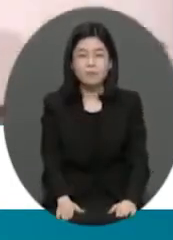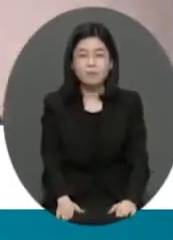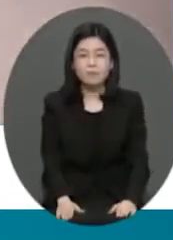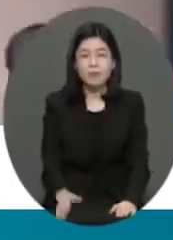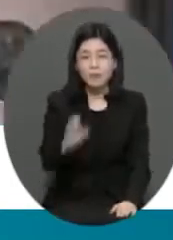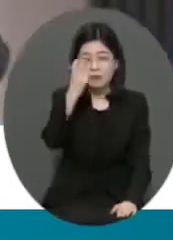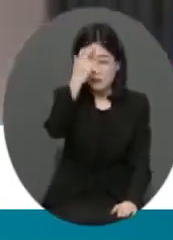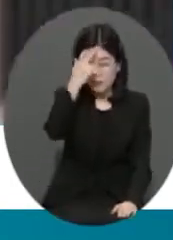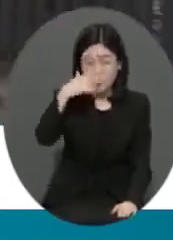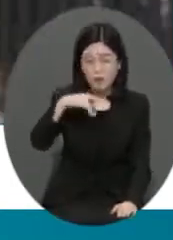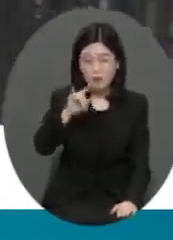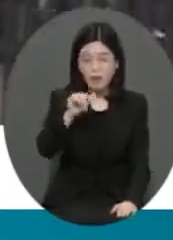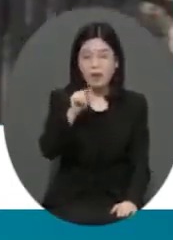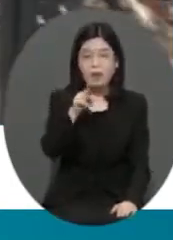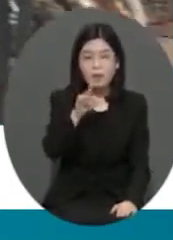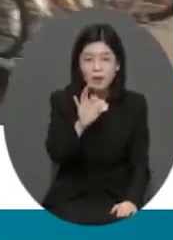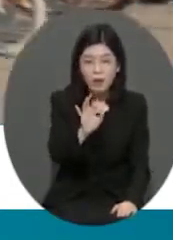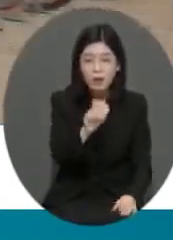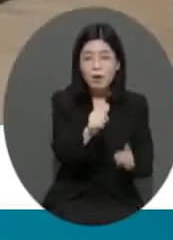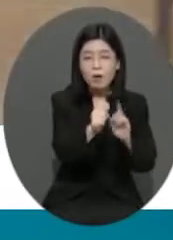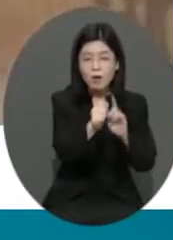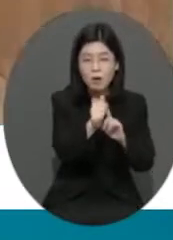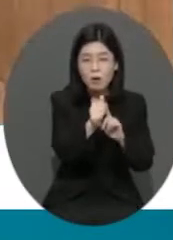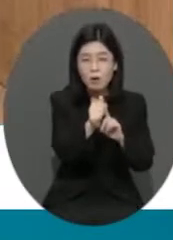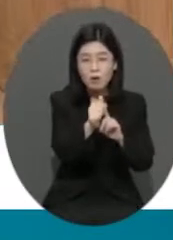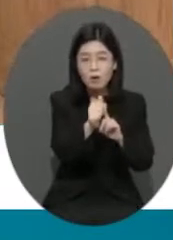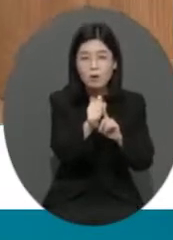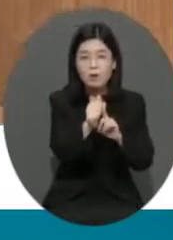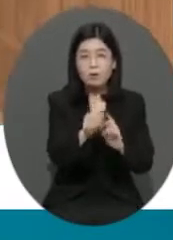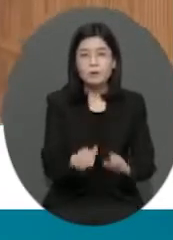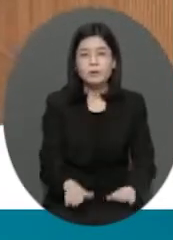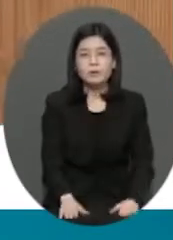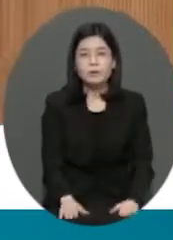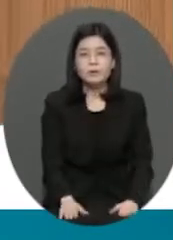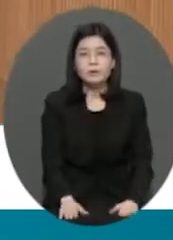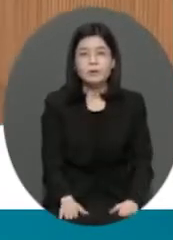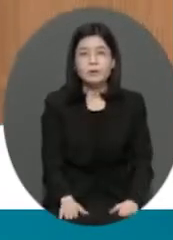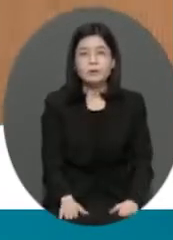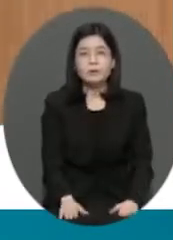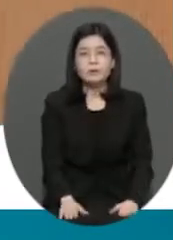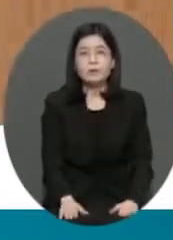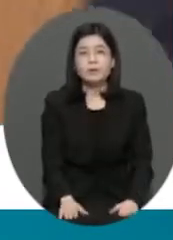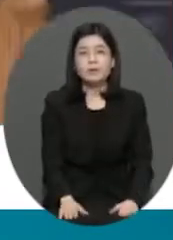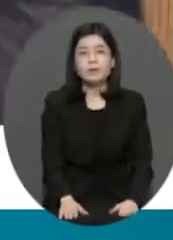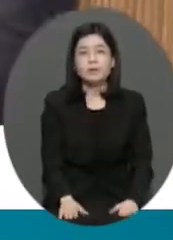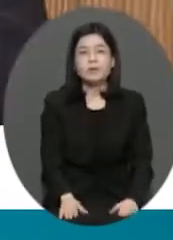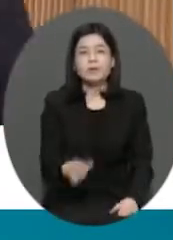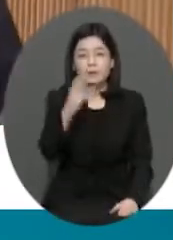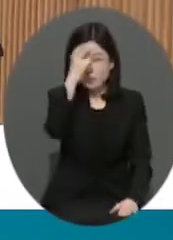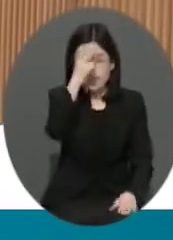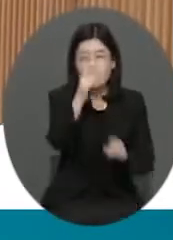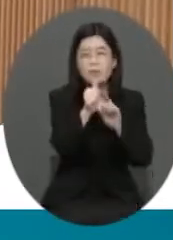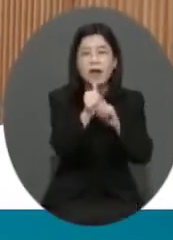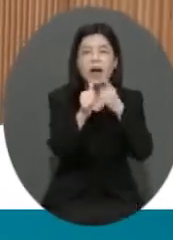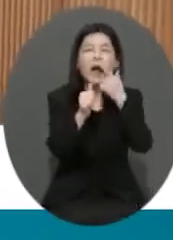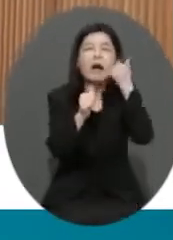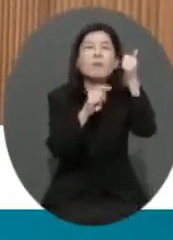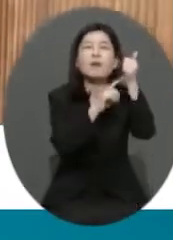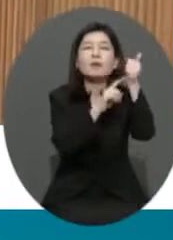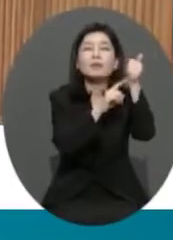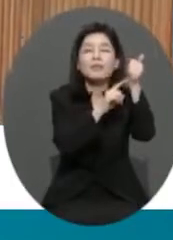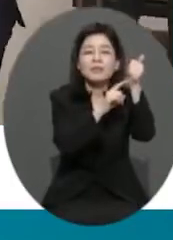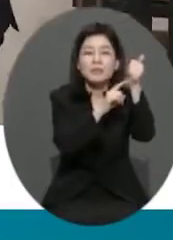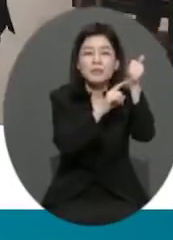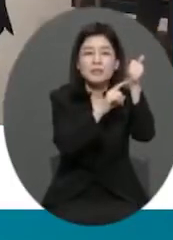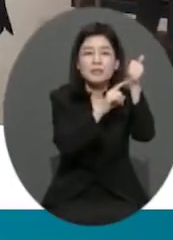원장 같은 경우에는 이제 사무 자를 끝내는 날 기자들 앞에서 본인이 국민 ma 땅 할